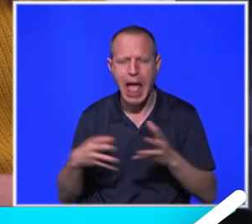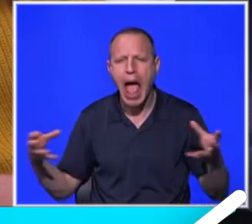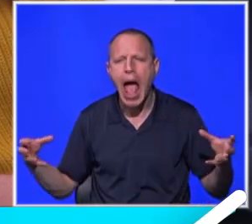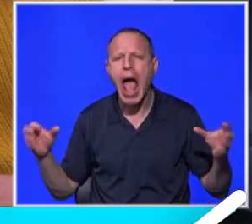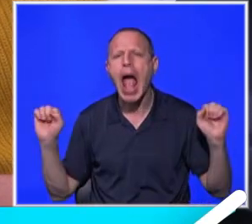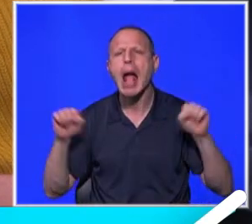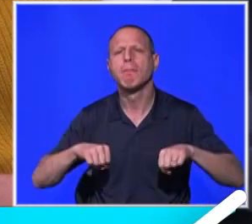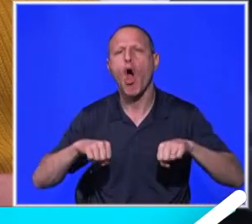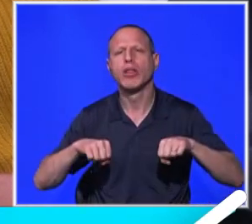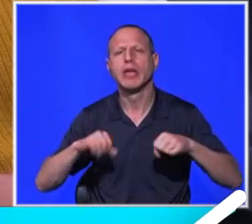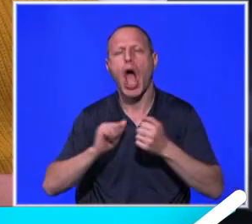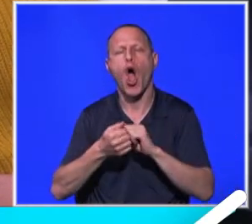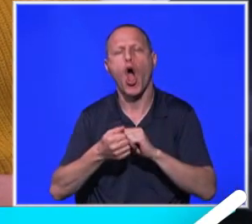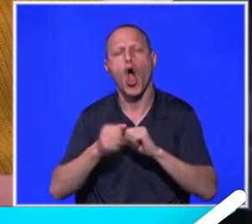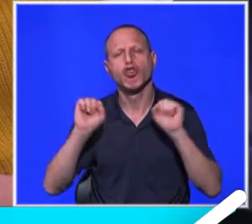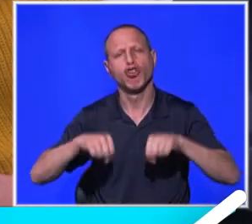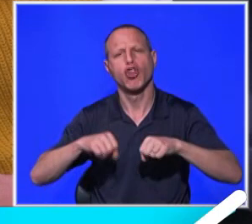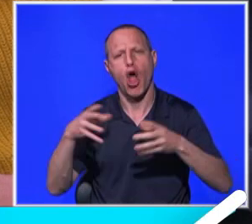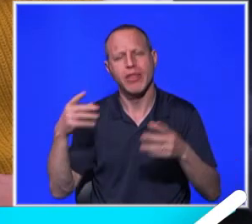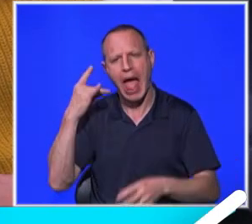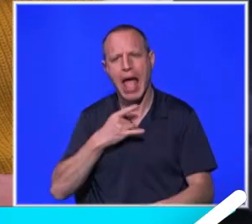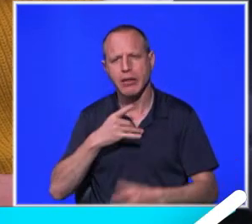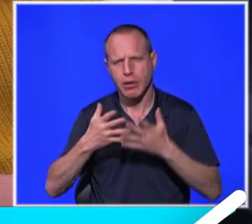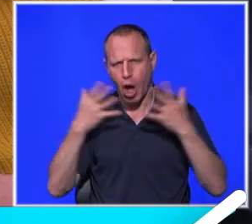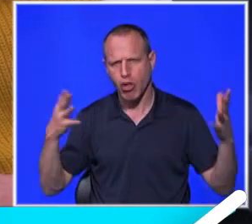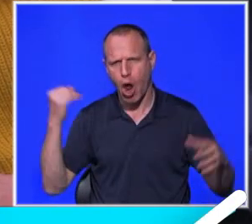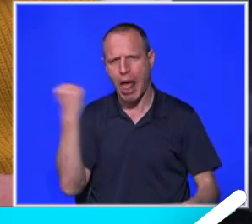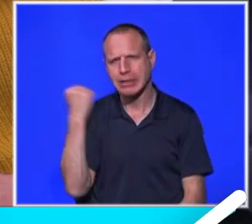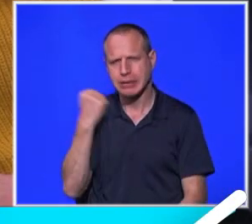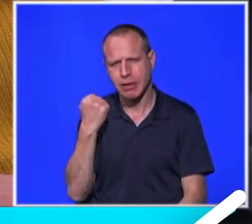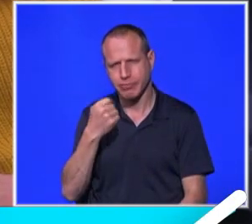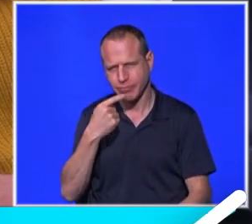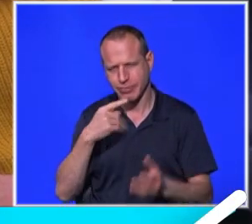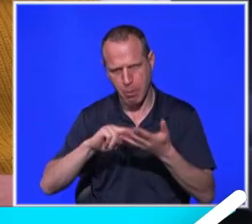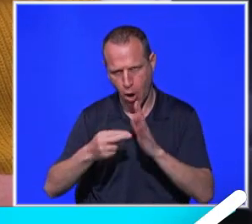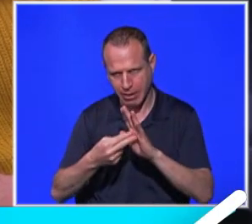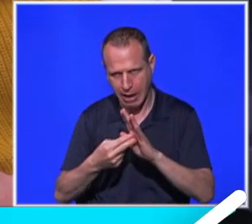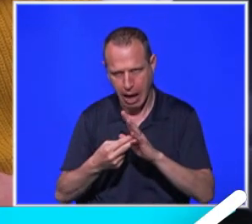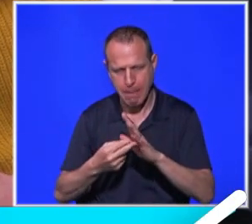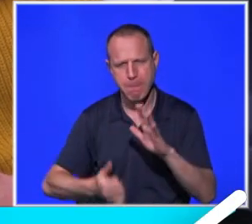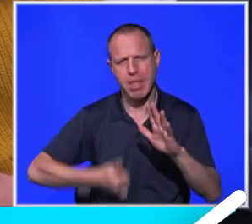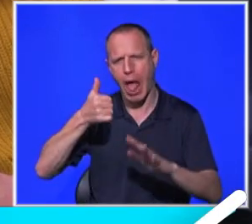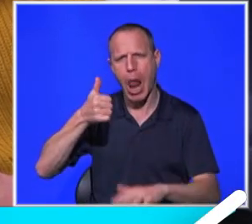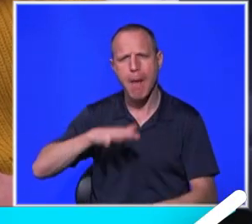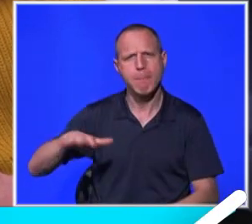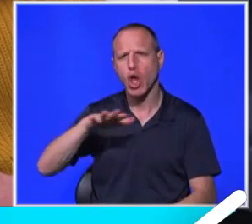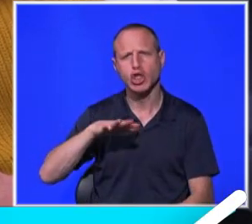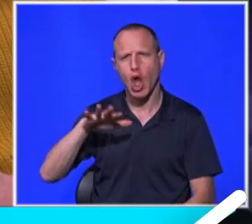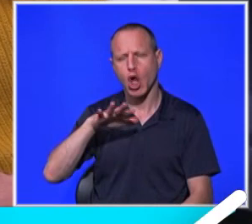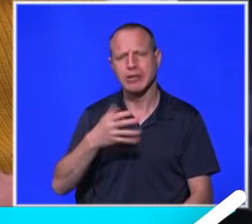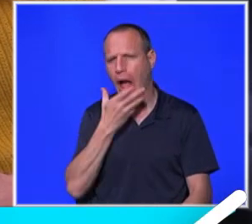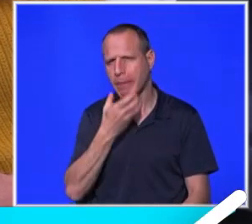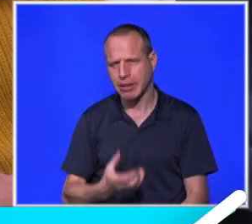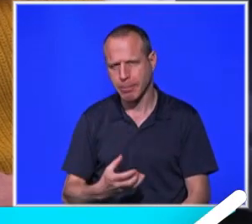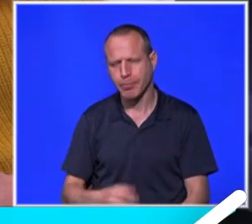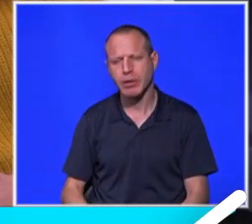ההגמוניה או השלטון החרדי הוא גדול, הוא חזק, כלומר, הפוליטיקאים, מנהלי המוסדות,